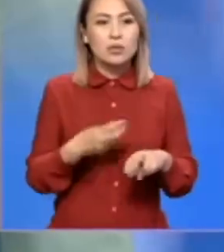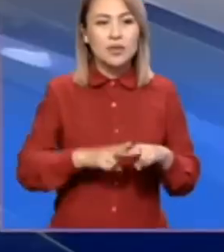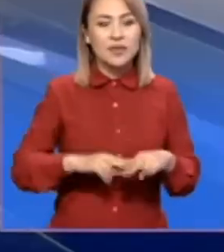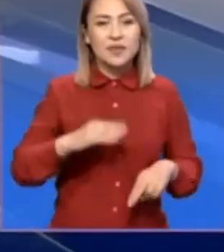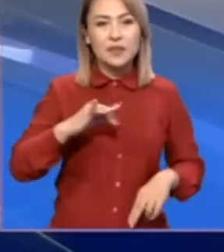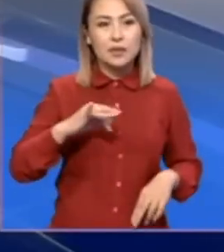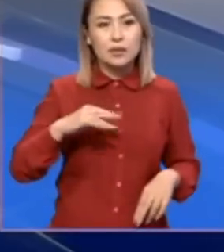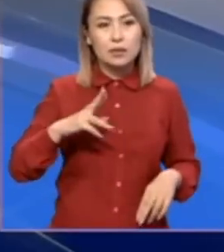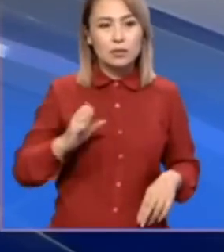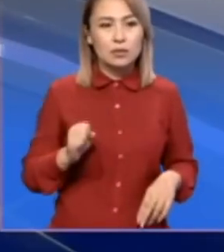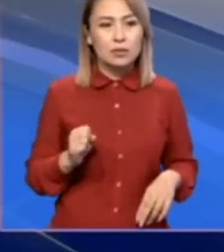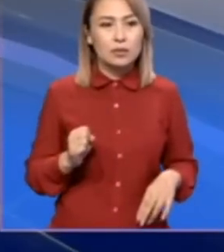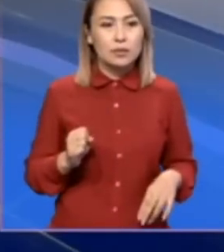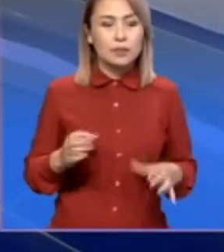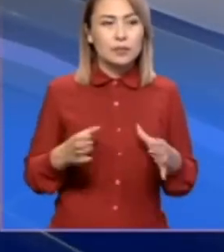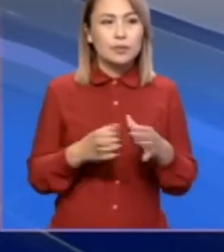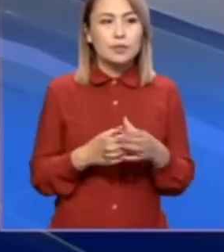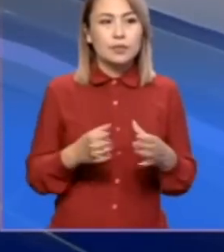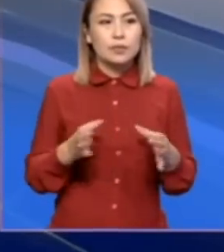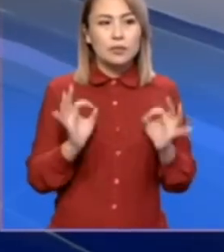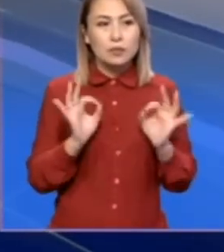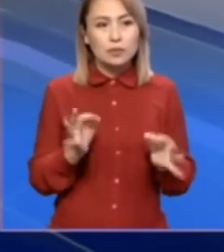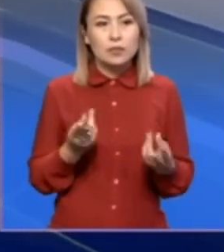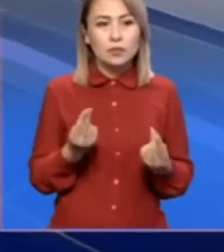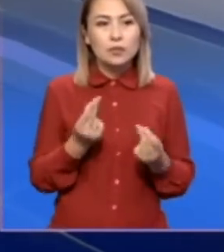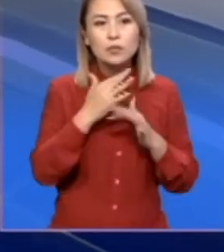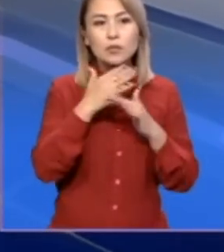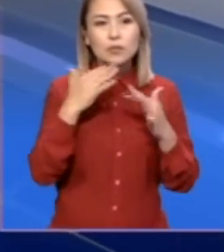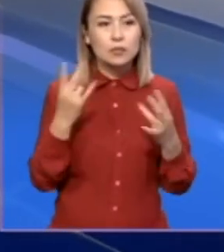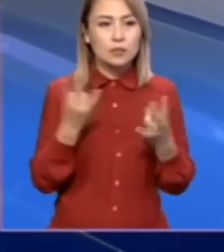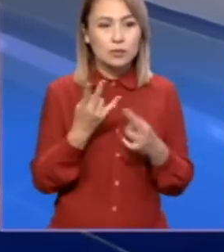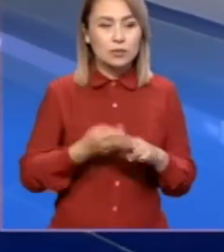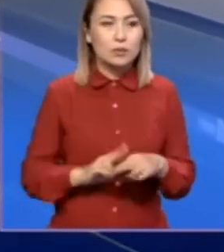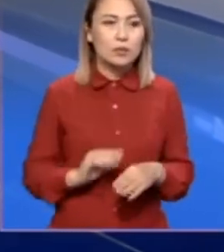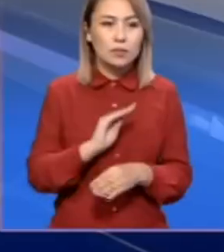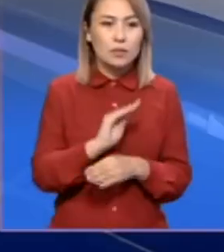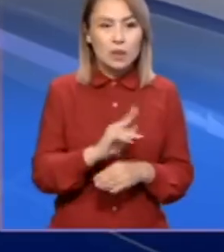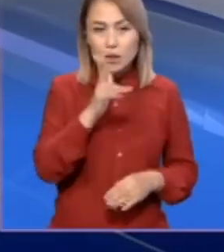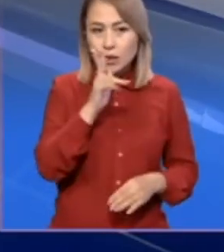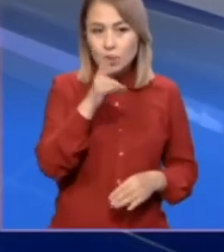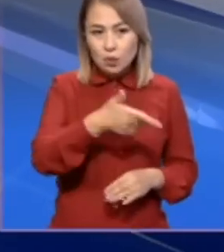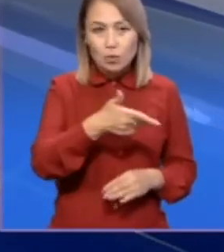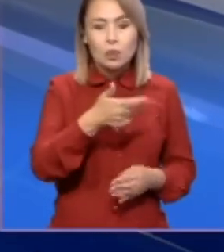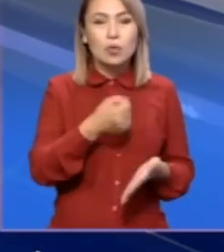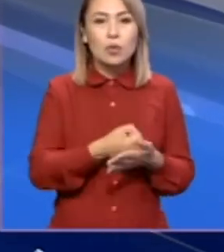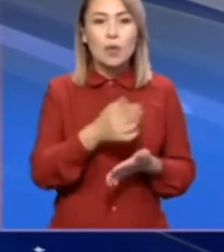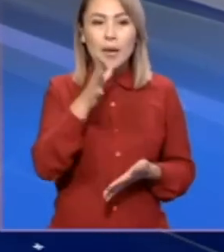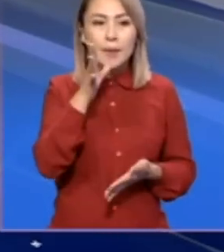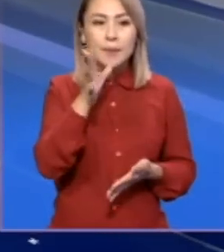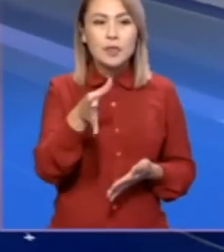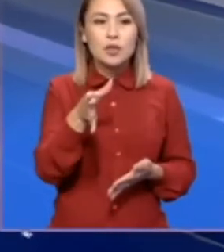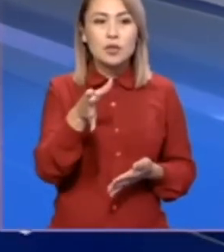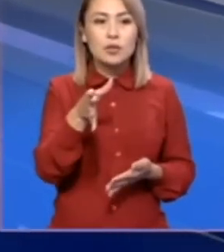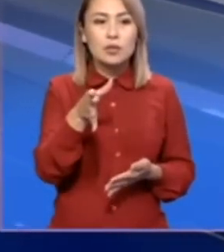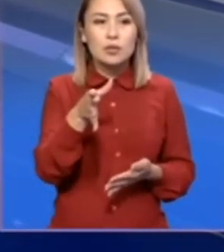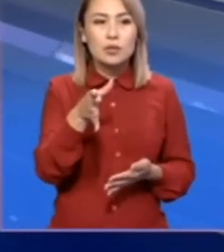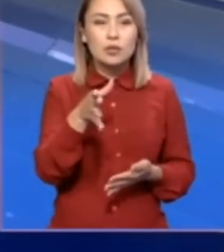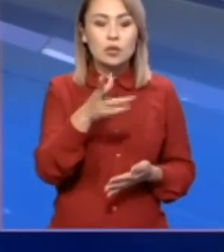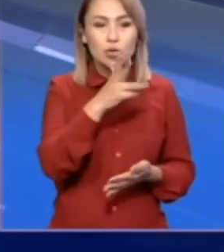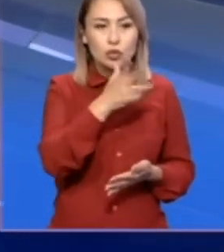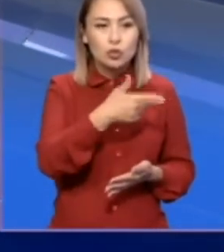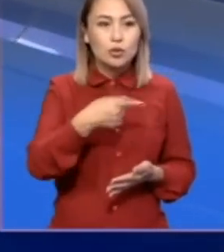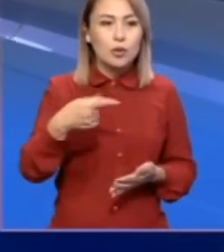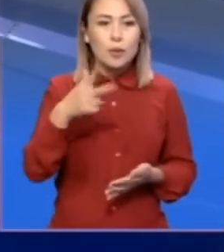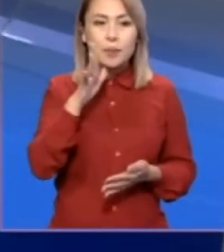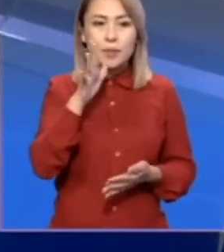физикалық тұрғыда іске асыру үшін бұған қыруар жұмыс атқару керек. Бұл 3 жылдық, 5 жылдық, 3 жыл, 5 жыл